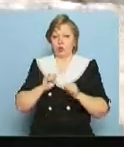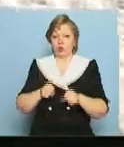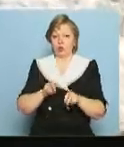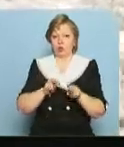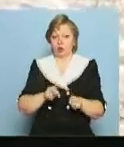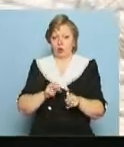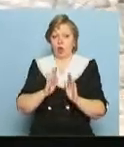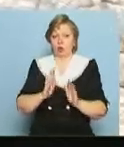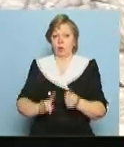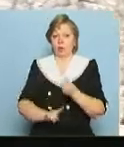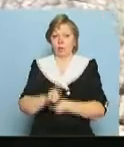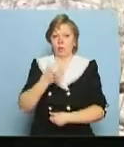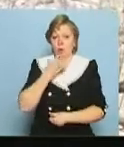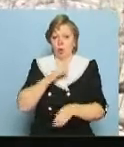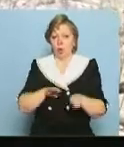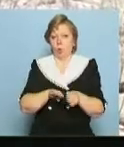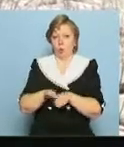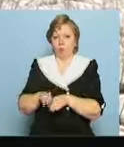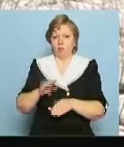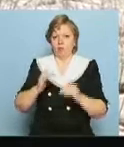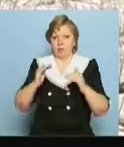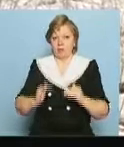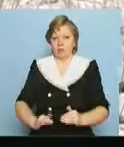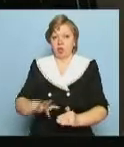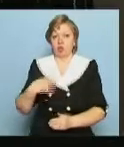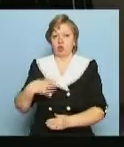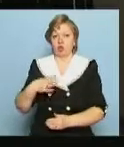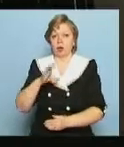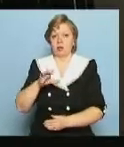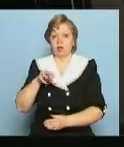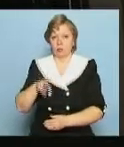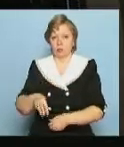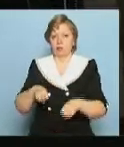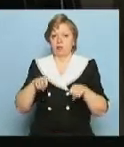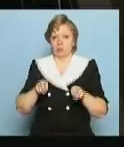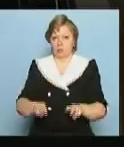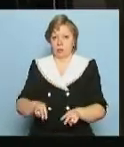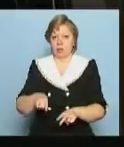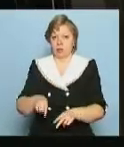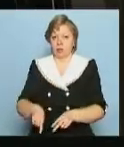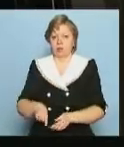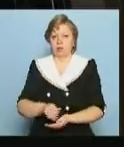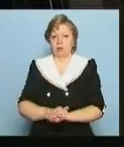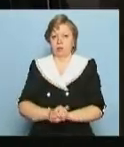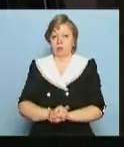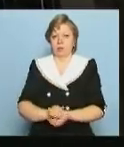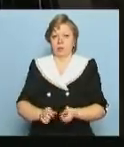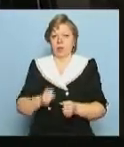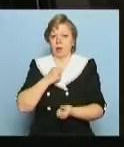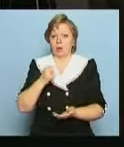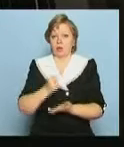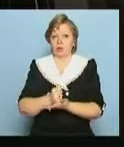на сельском гидроузле уровень воды снизили на 40 сантиметров. У нас транзит, приход равен расходу. Стараемся пока